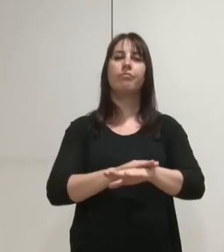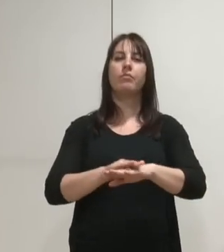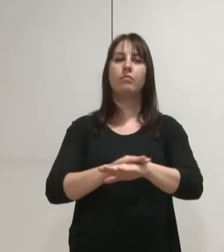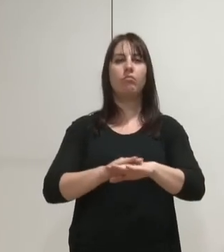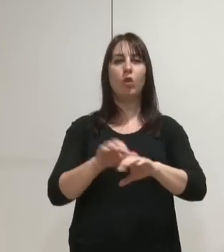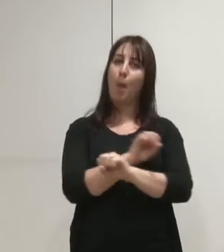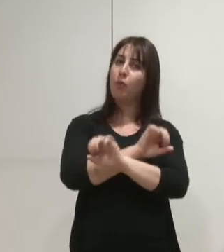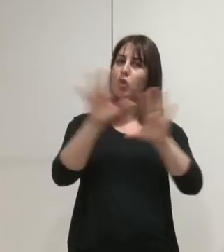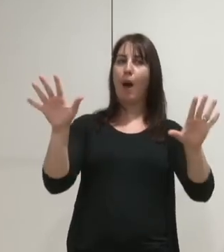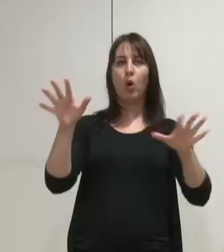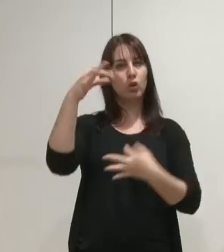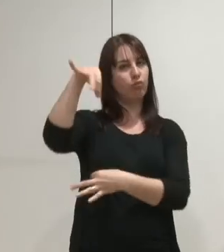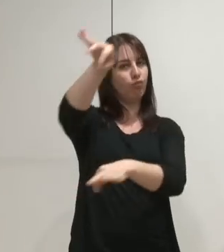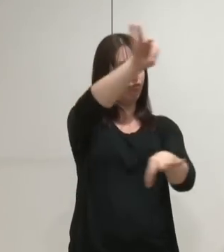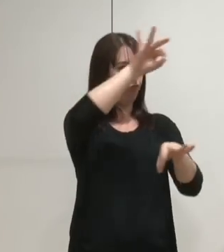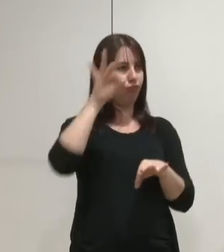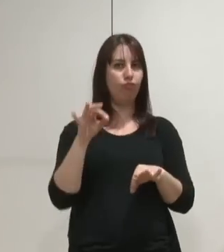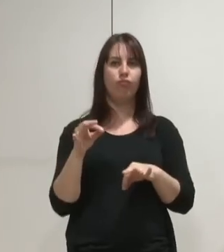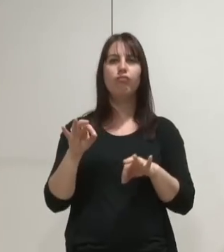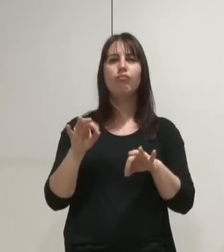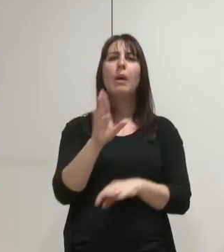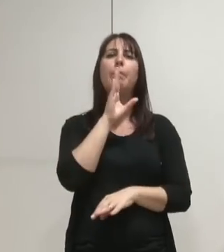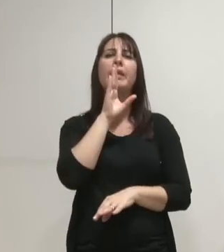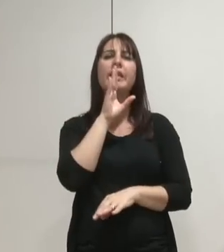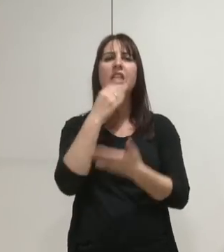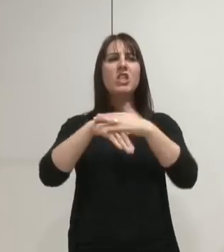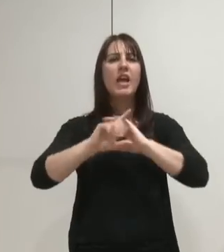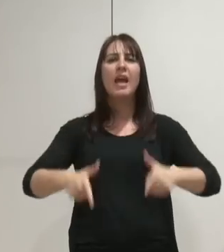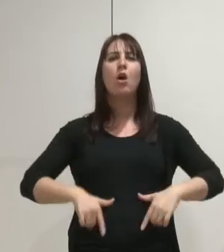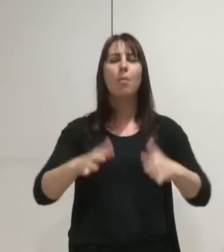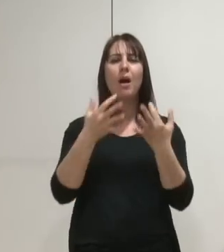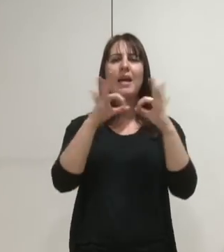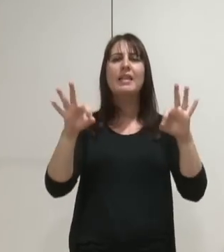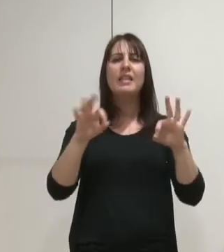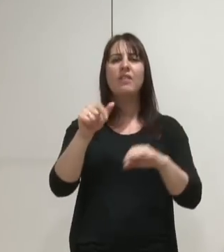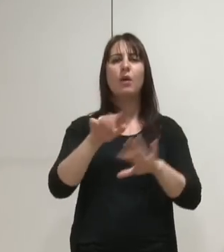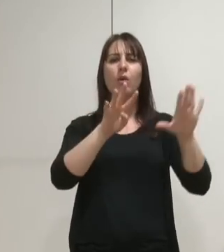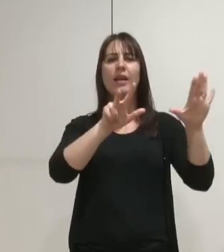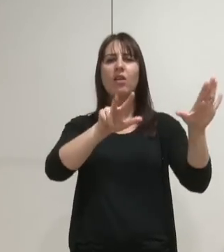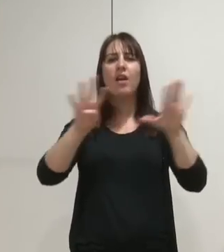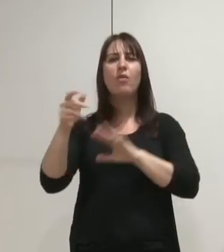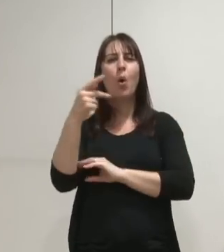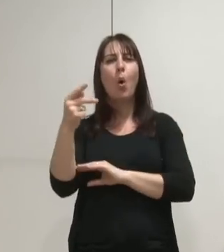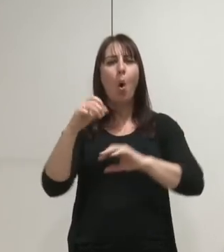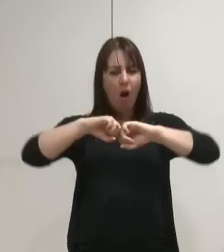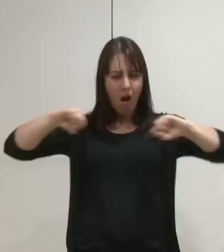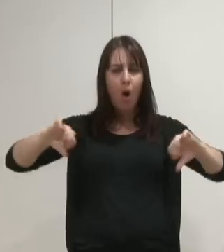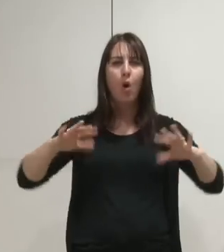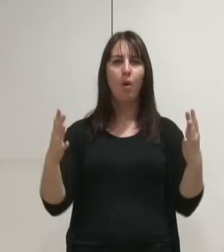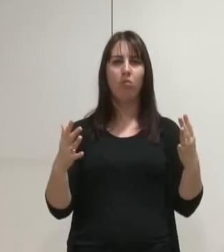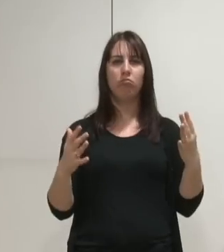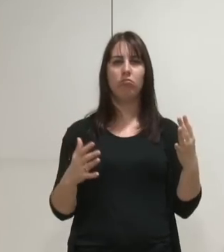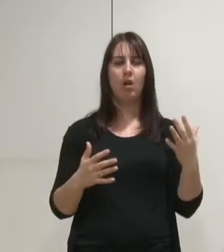transparence je vous propose de découvrir comment le coût de la posuse méridienne de 10, 9 se décompose il y a deux grosses